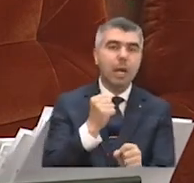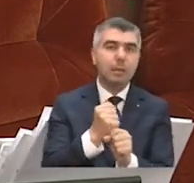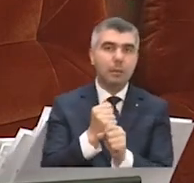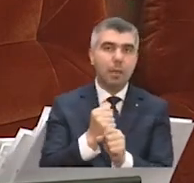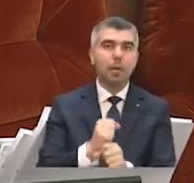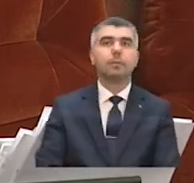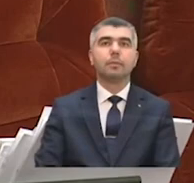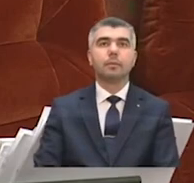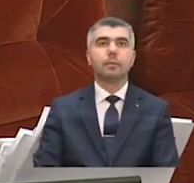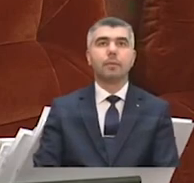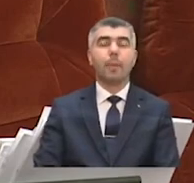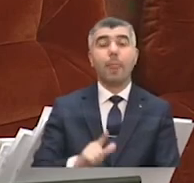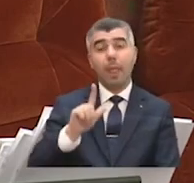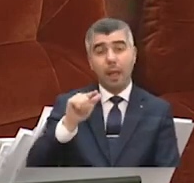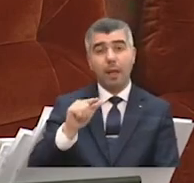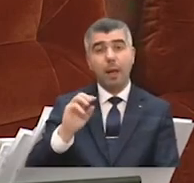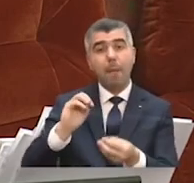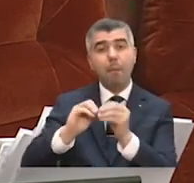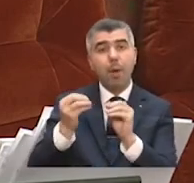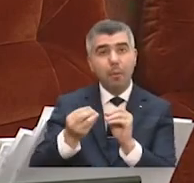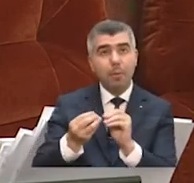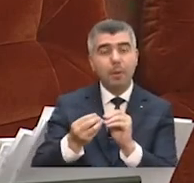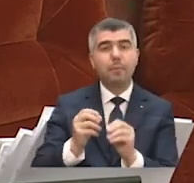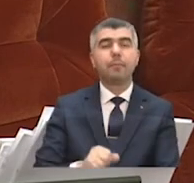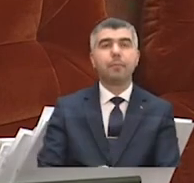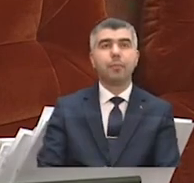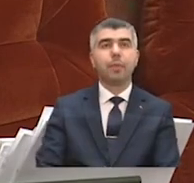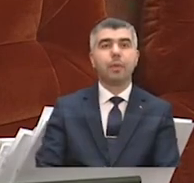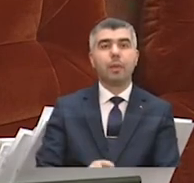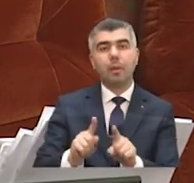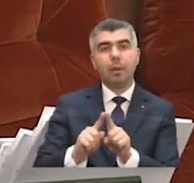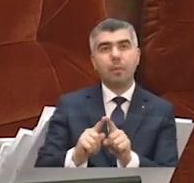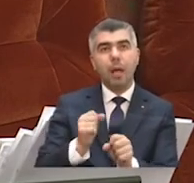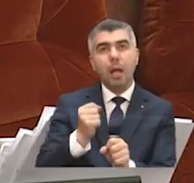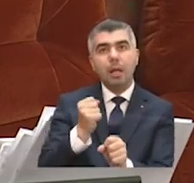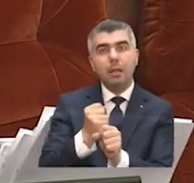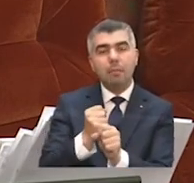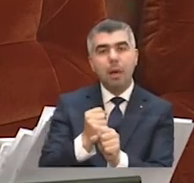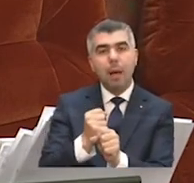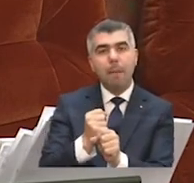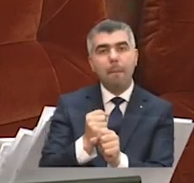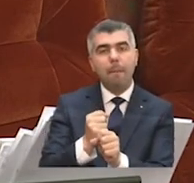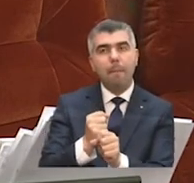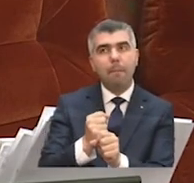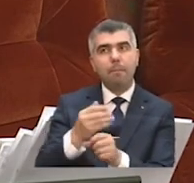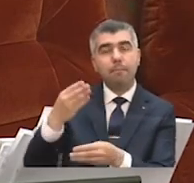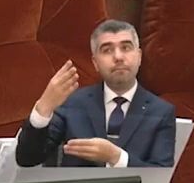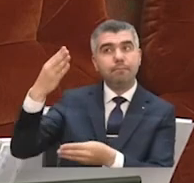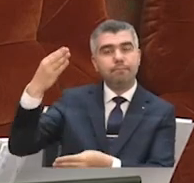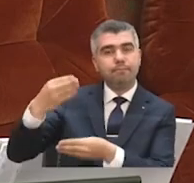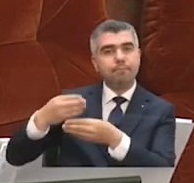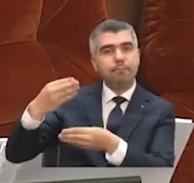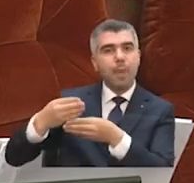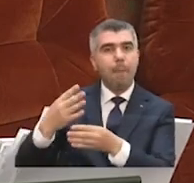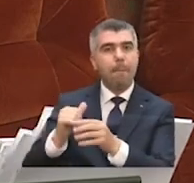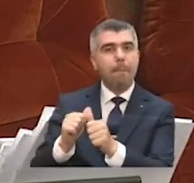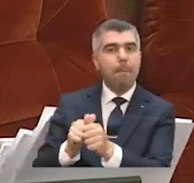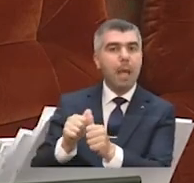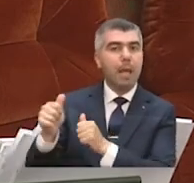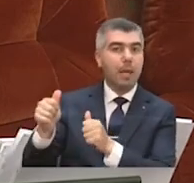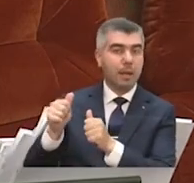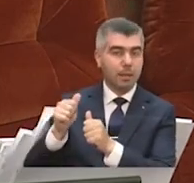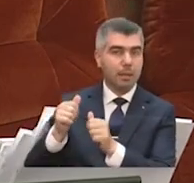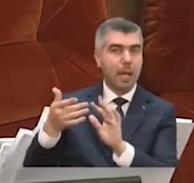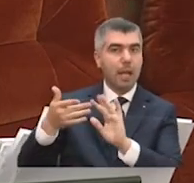الخدمة. كاين إشكاليات أخرى اللي عندها علاقة بالعمل عن بعد اللي ولات في عدد من القطاعات، وكاين ضغط كثير على